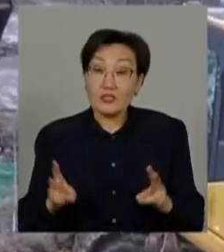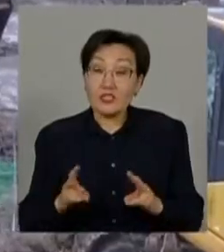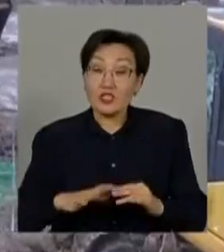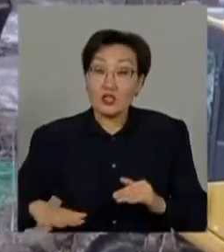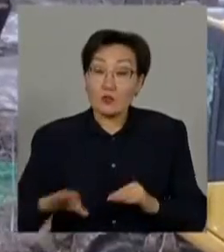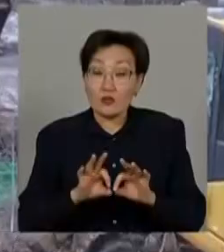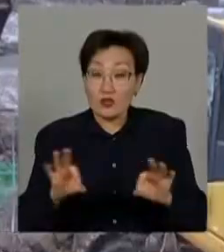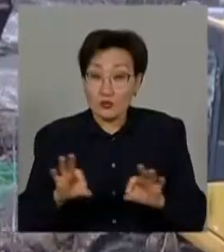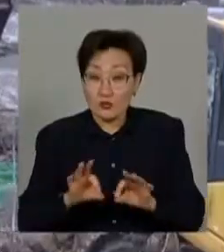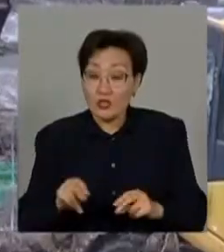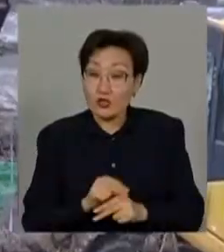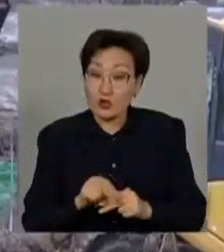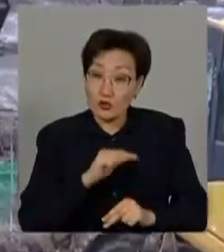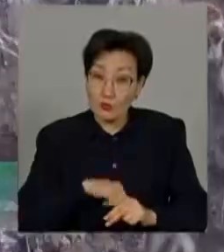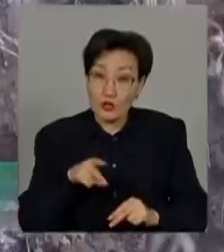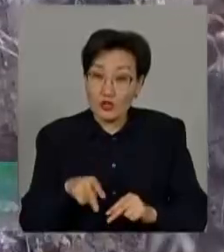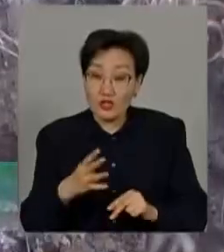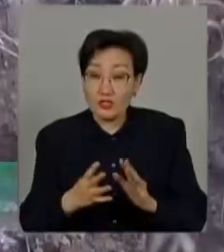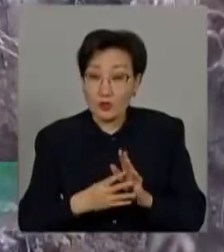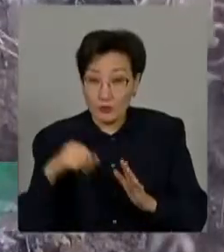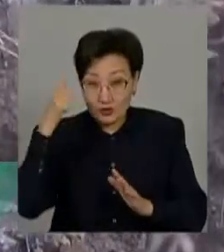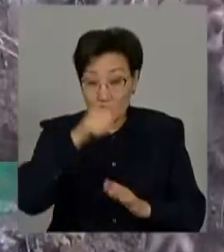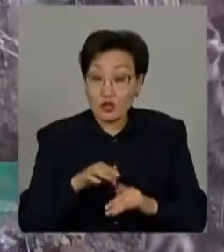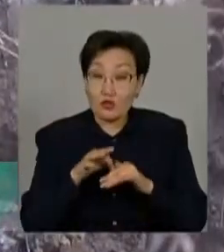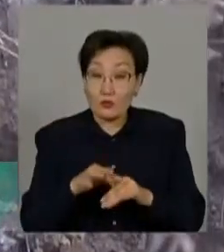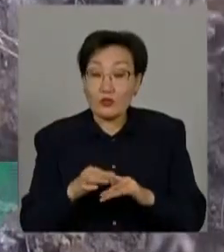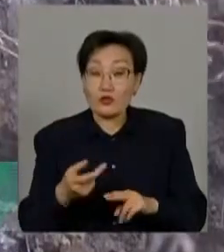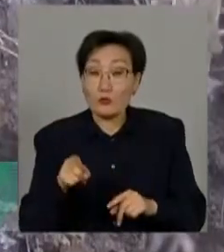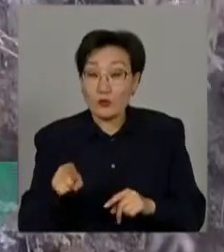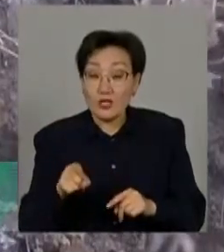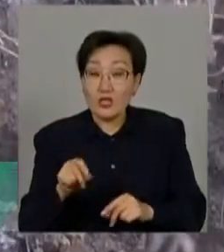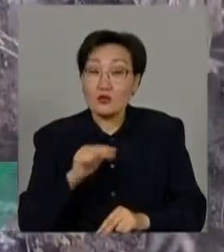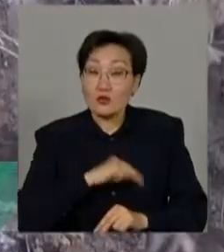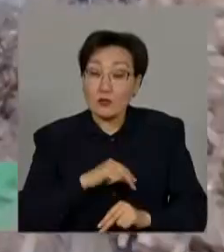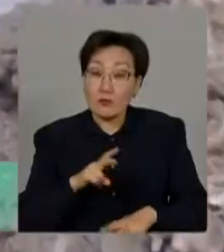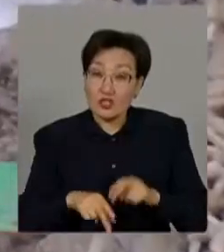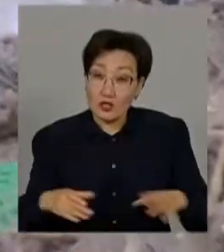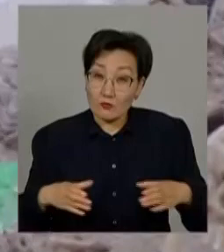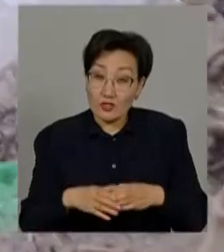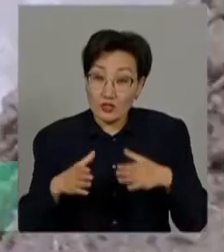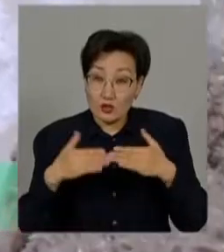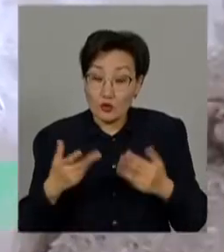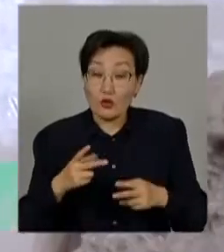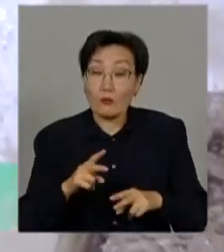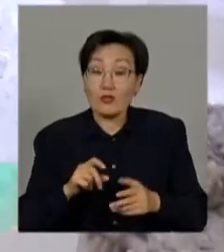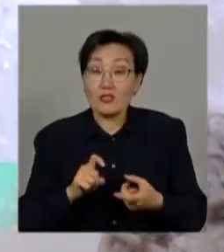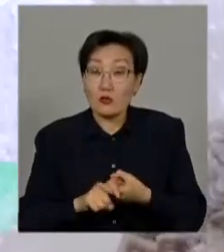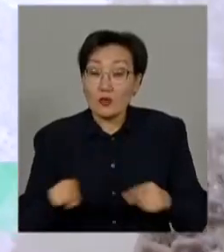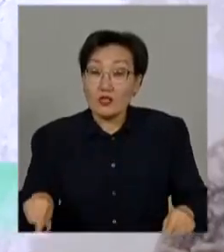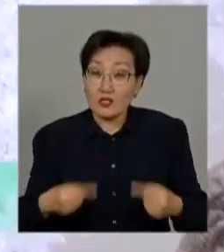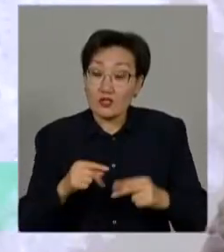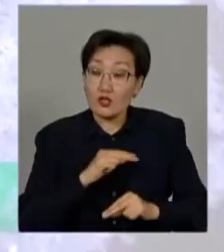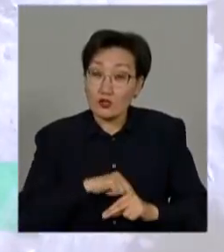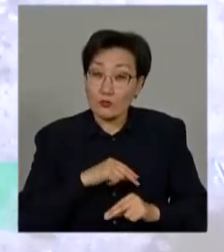жерде құбырларды жөндеу жұмыстары 2009 жылы жүргізілген. Сол кезде жұмыс жасаған мердігердің жоқтығына байланысты қалыпқа келтіру